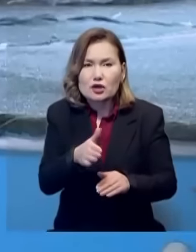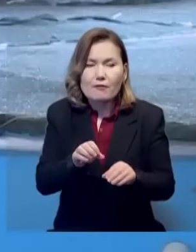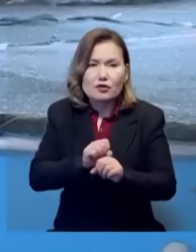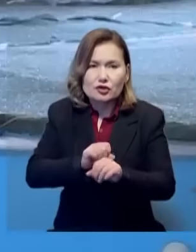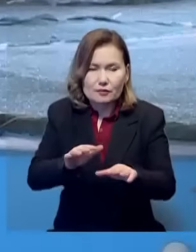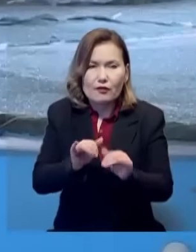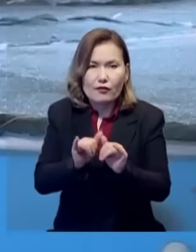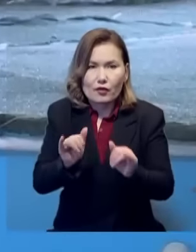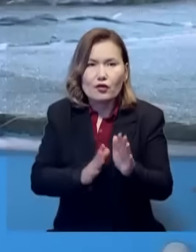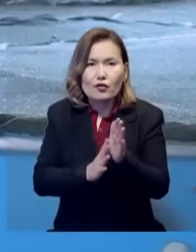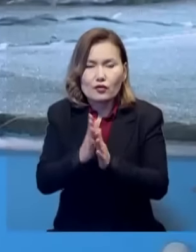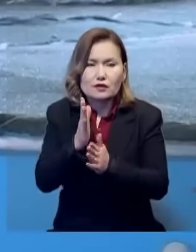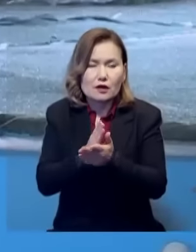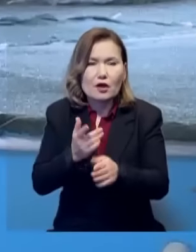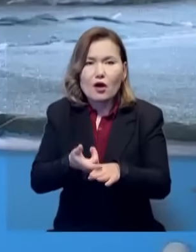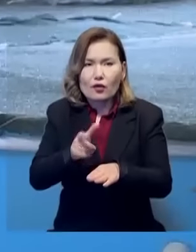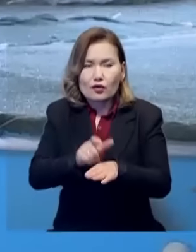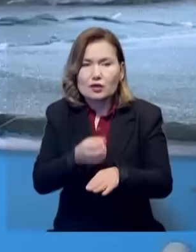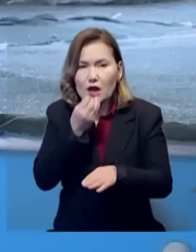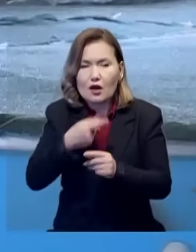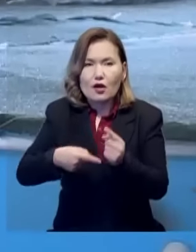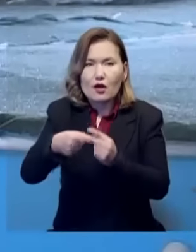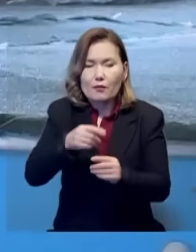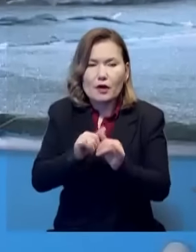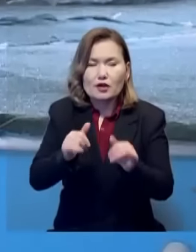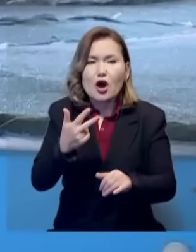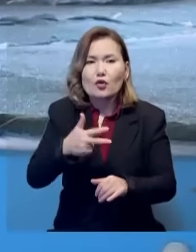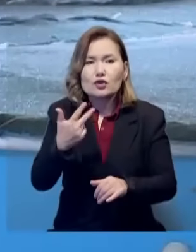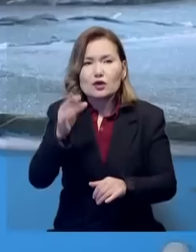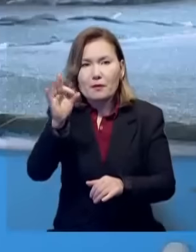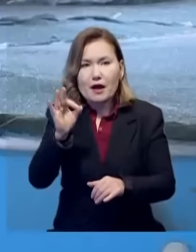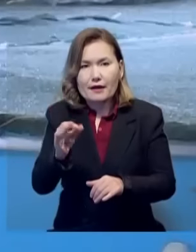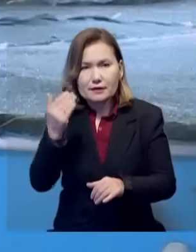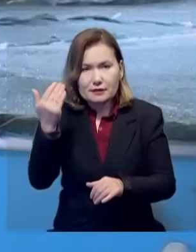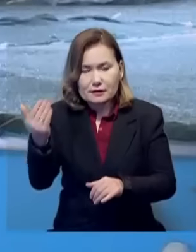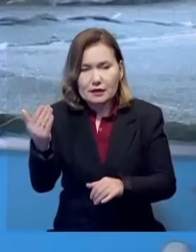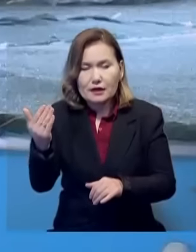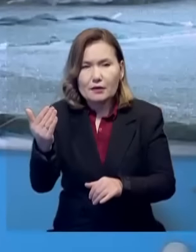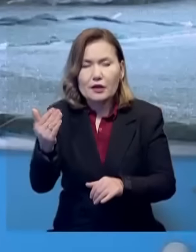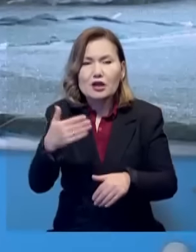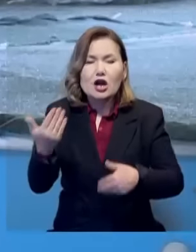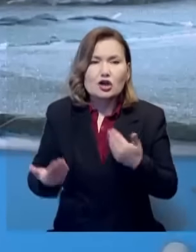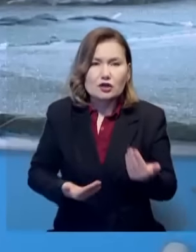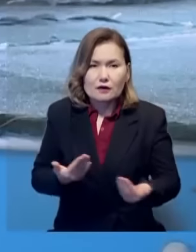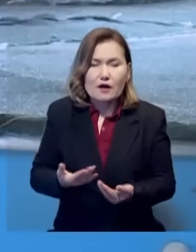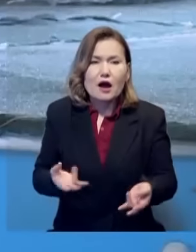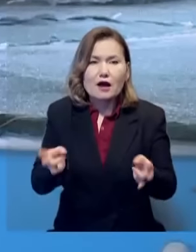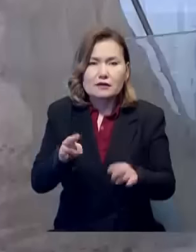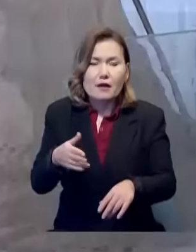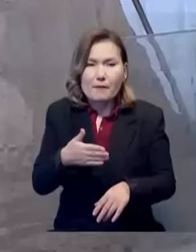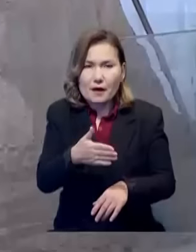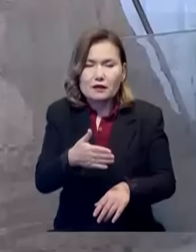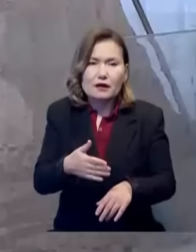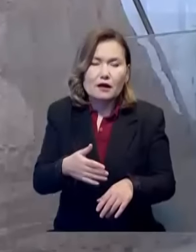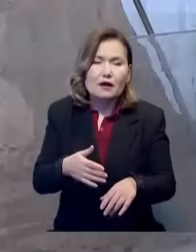кезде. Дисинга шығарамыз. Содан 33%-ны тірі қалады ғой, қалғандары потеряға